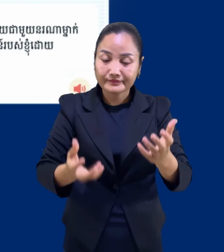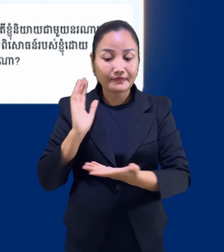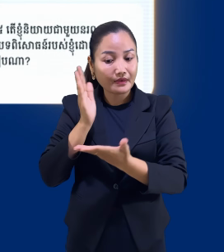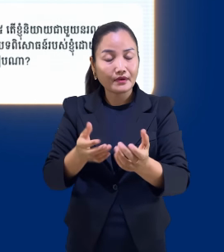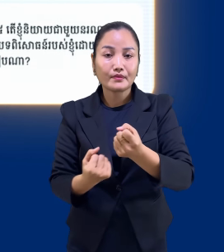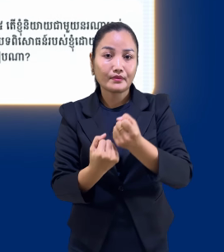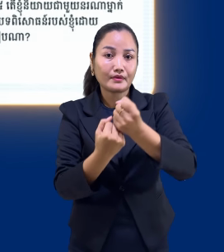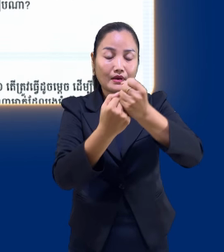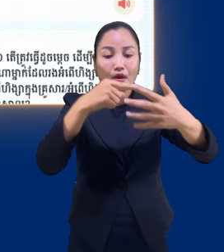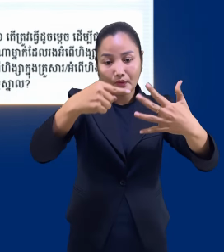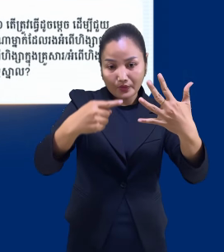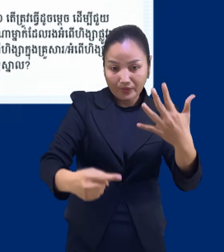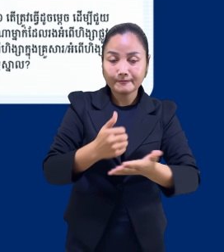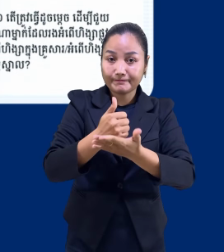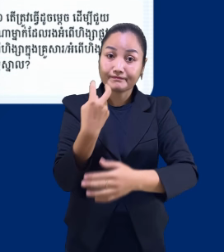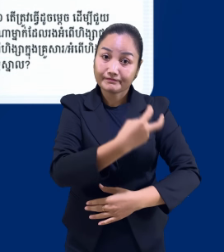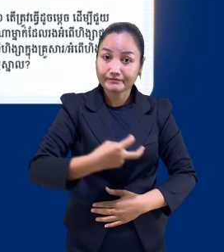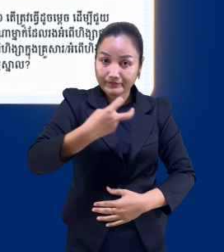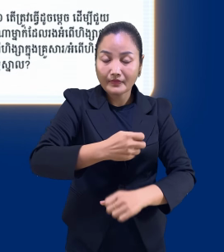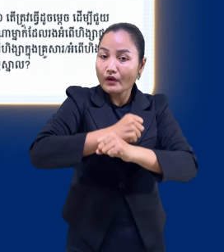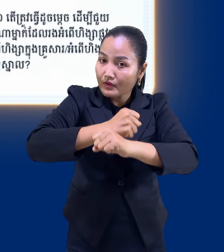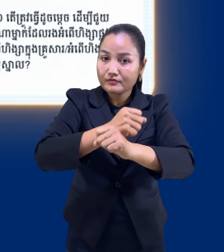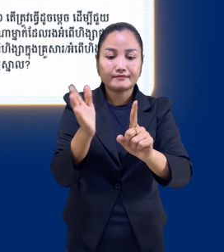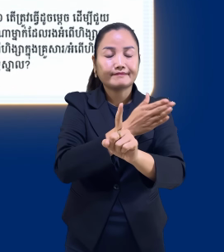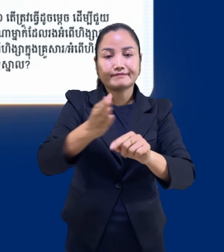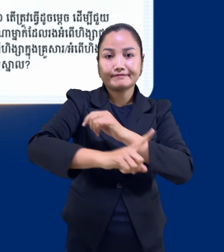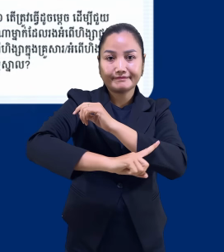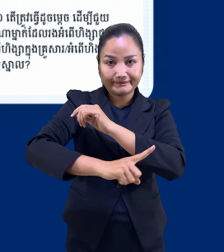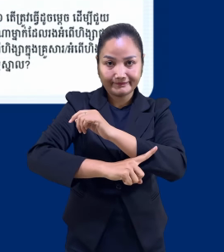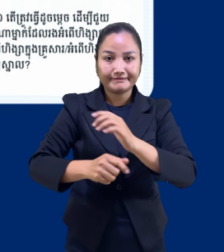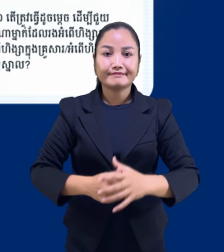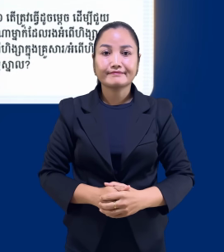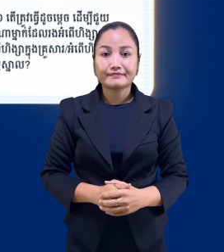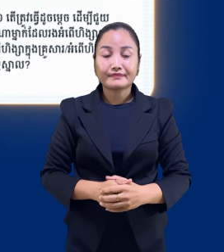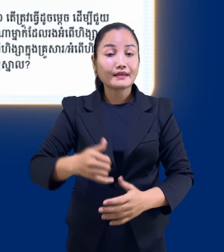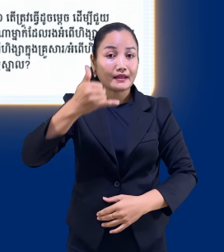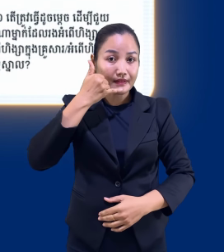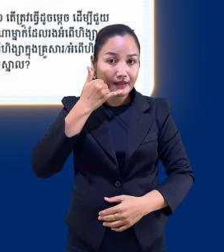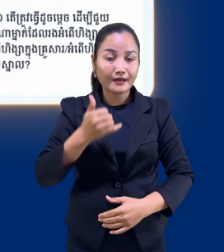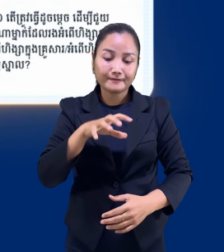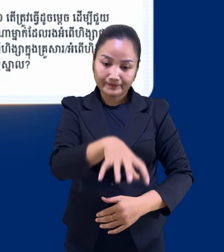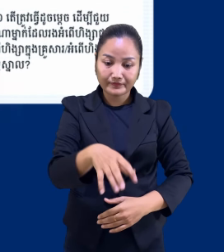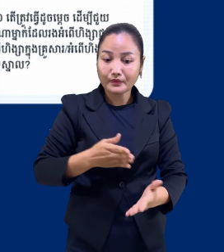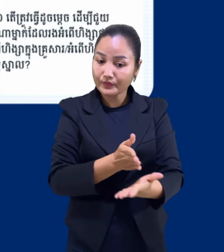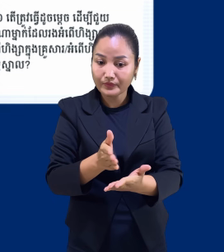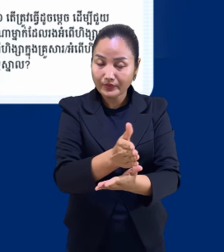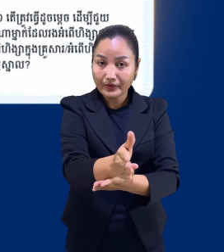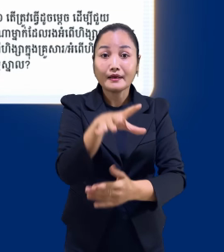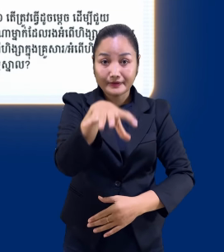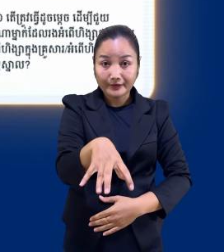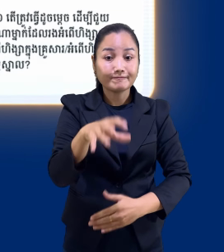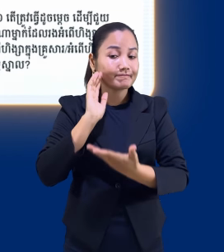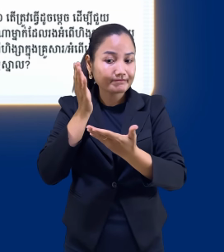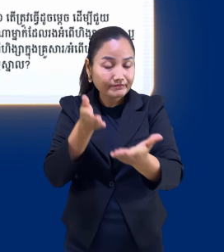ផ្នែកច្បាប់សេវាគ្រប់គ្រងគន្លឹះសម្រាប់ការថែទាំខ្លួនការទប់ស្កាត់អំពើហិង្សាតាក់ទងនឹង gender លេខទូរស័ព្ទផែ